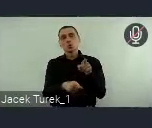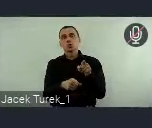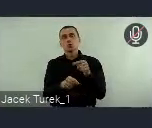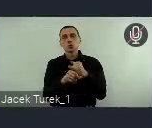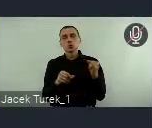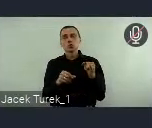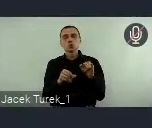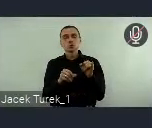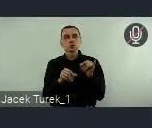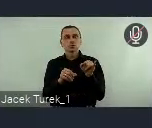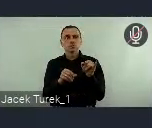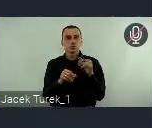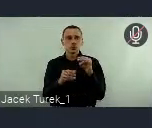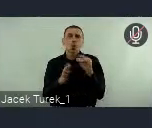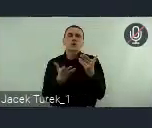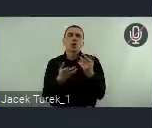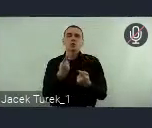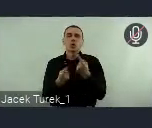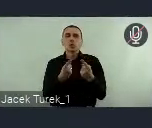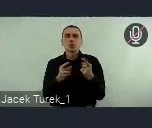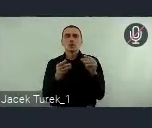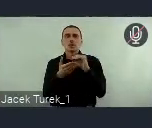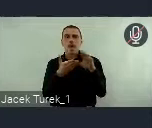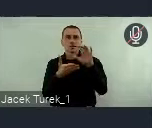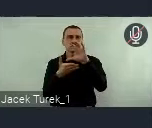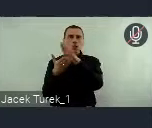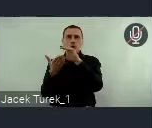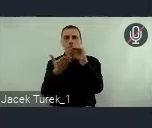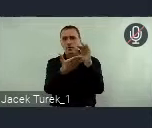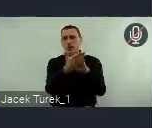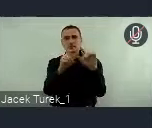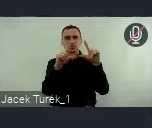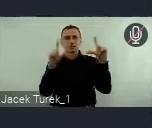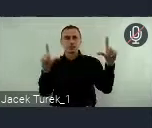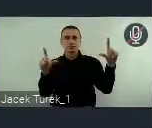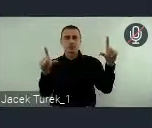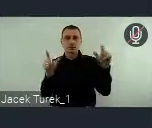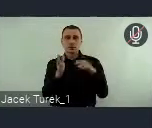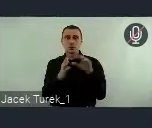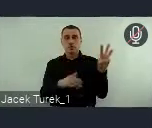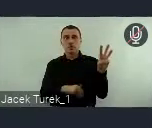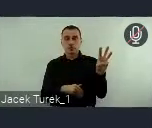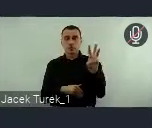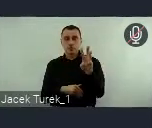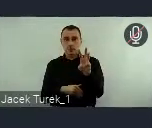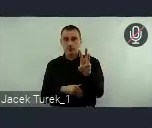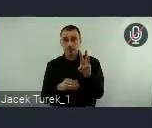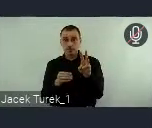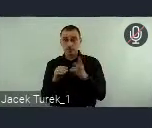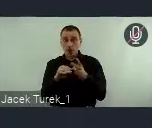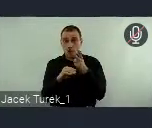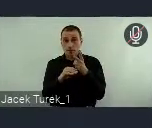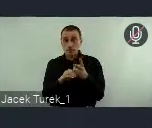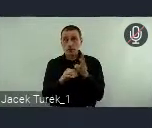maszynowo brzmi to strasznie ale to jest po prostu zwykły tekstu ja mogę skopiować jeśli mam dowolną stronę internetową na której mogę jakiś tekst i skopiować i